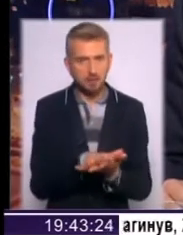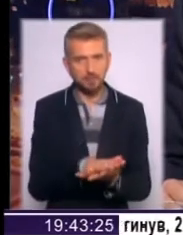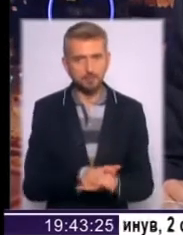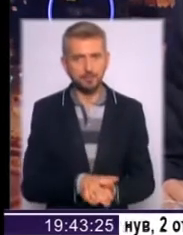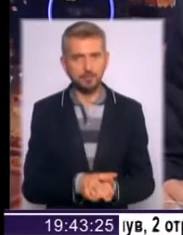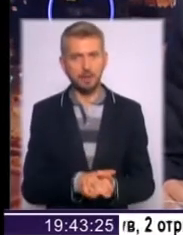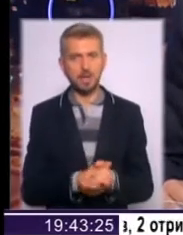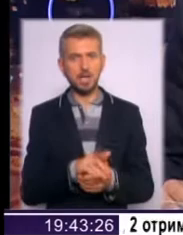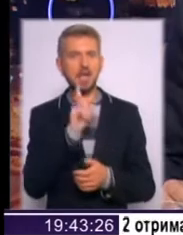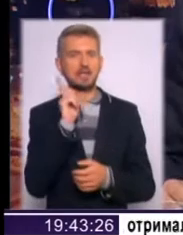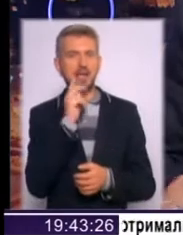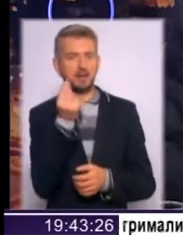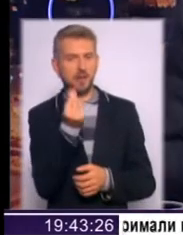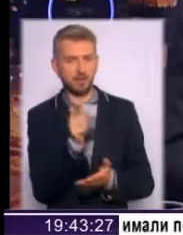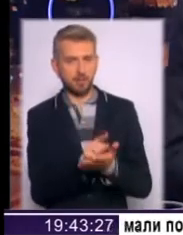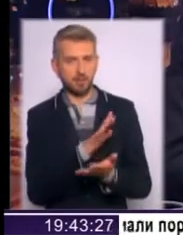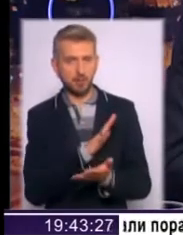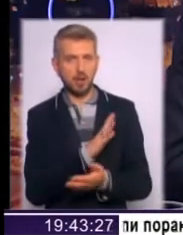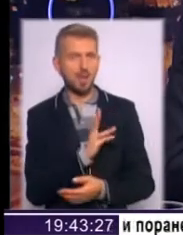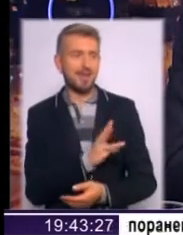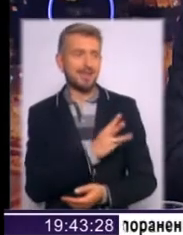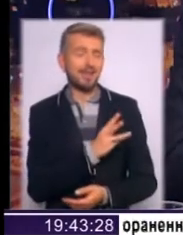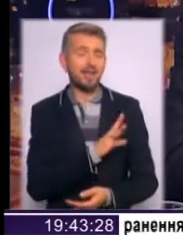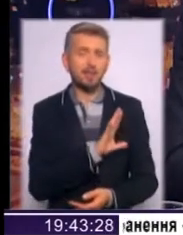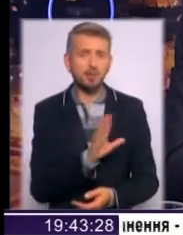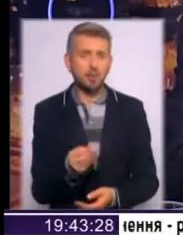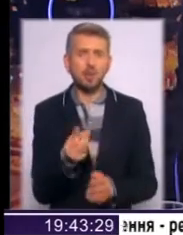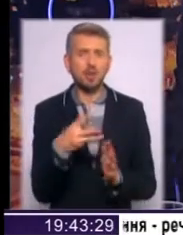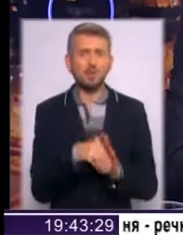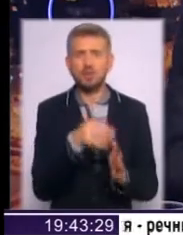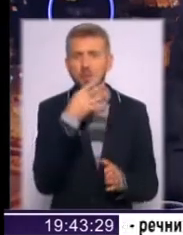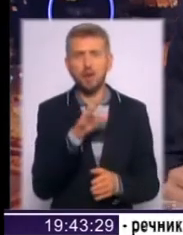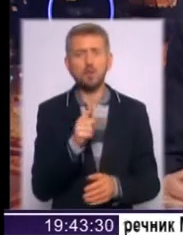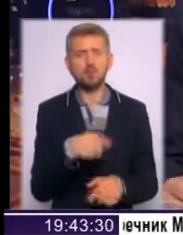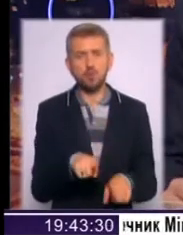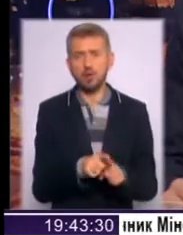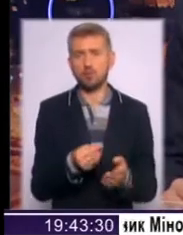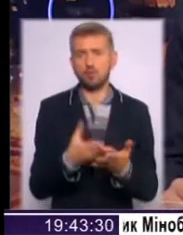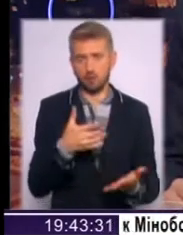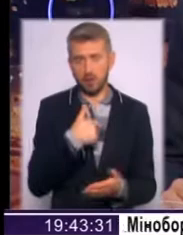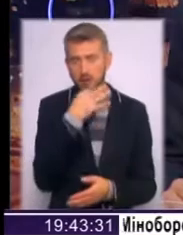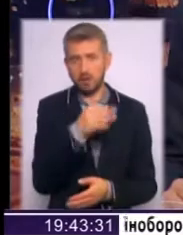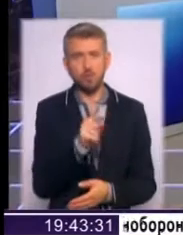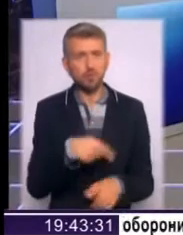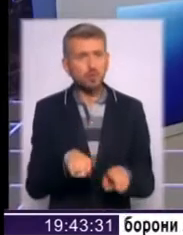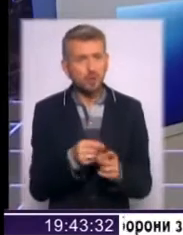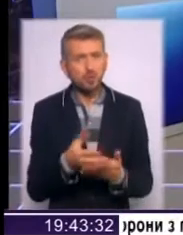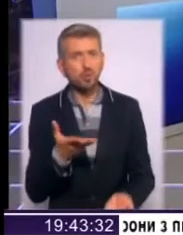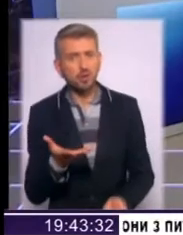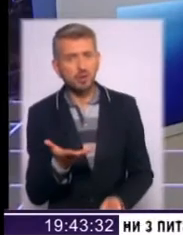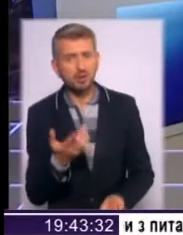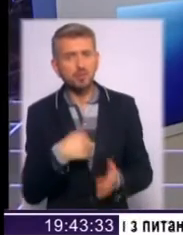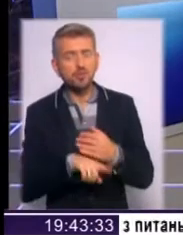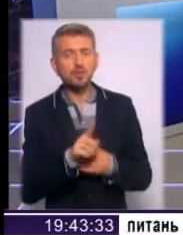так званий зелений тариф, не стимулює абсолютно інвестора будь-які. Чому так дорого, от я називав цифри, чому це так дорого? Тому